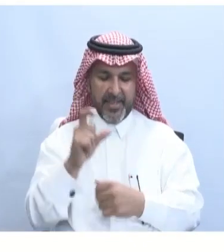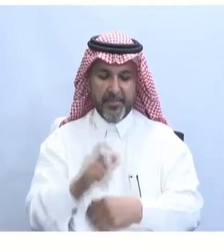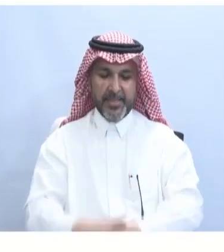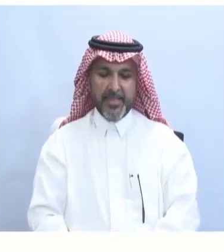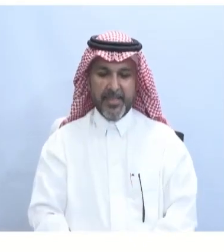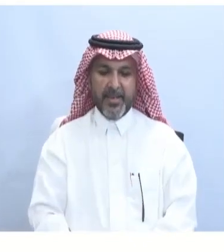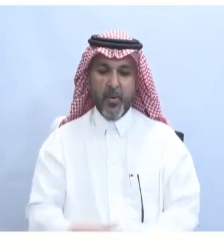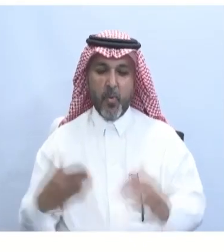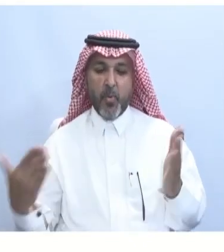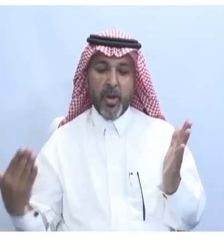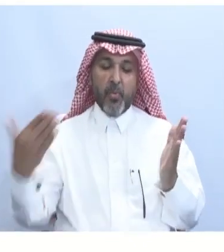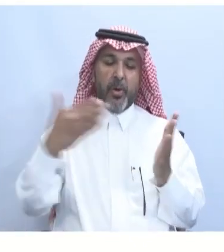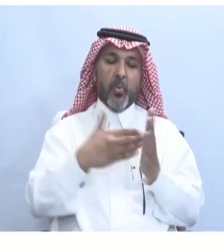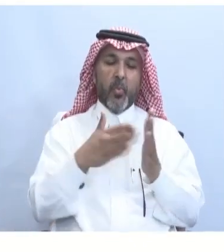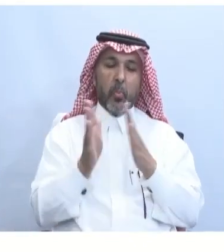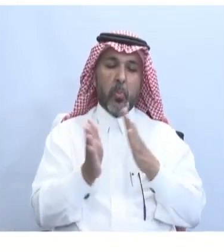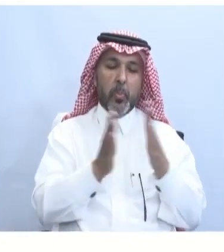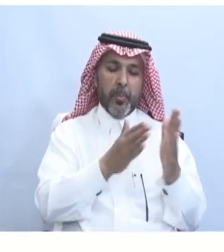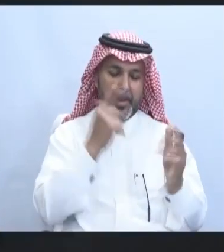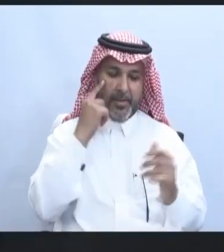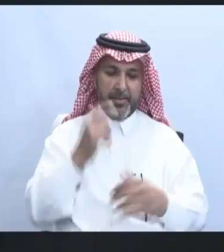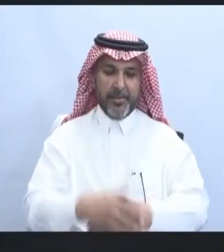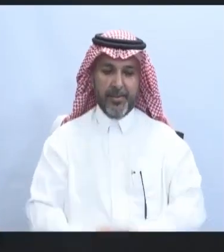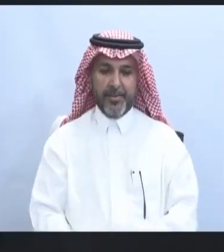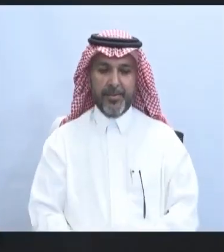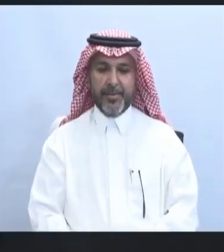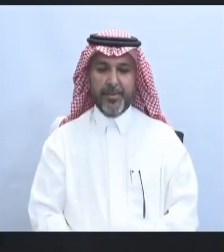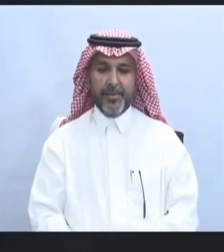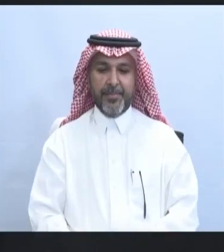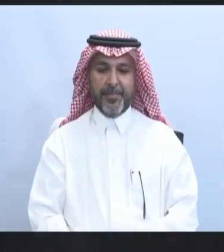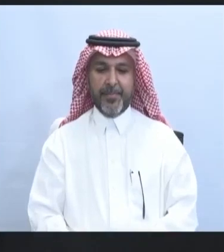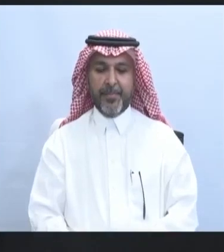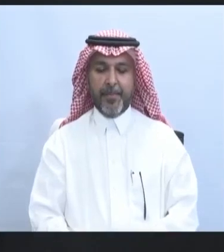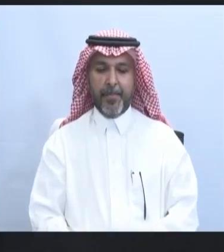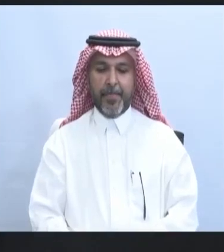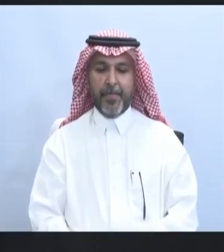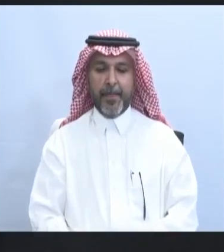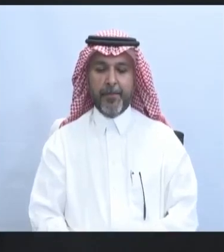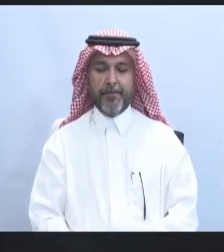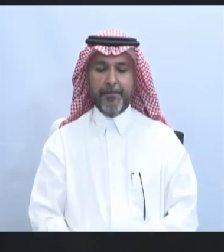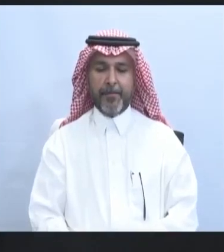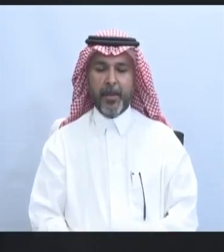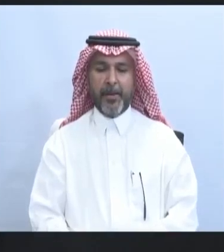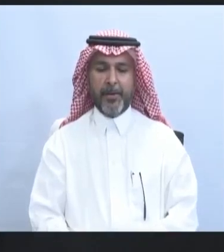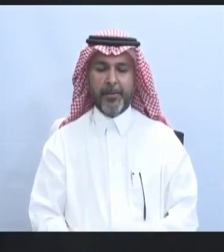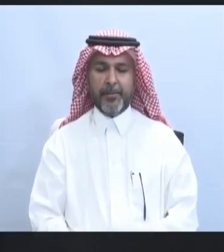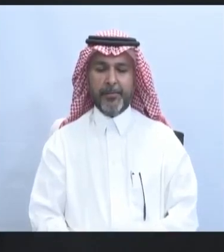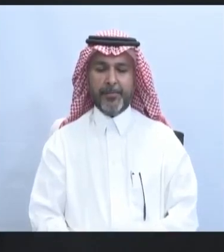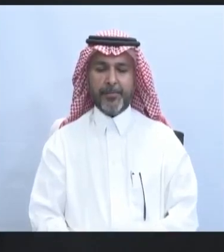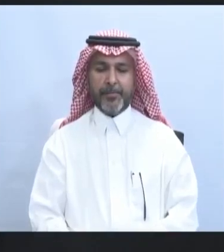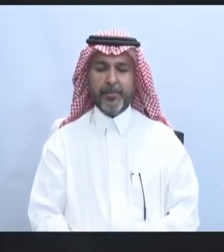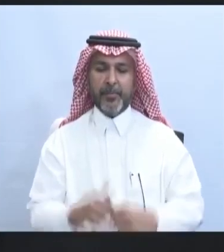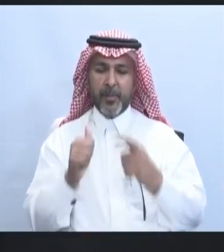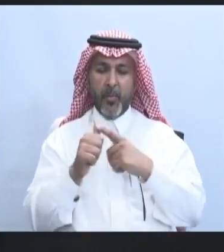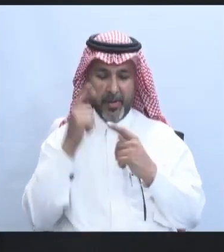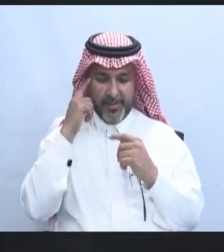اسيا امتدادا من العهد النبوي ثم العهد الخلافه الراشده ثم احسنتم